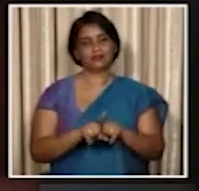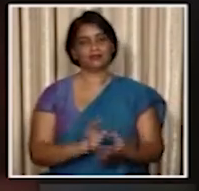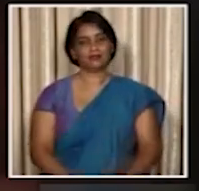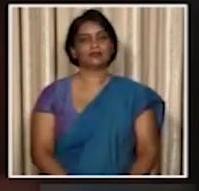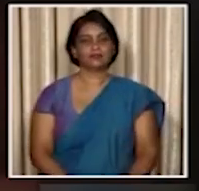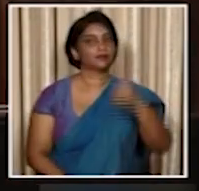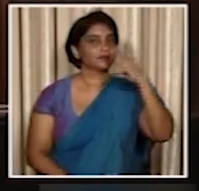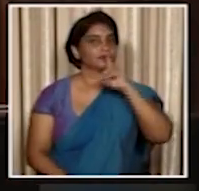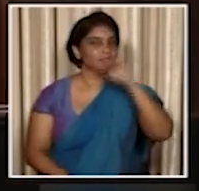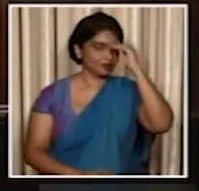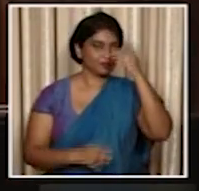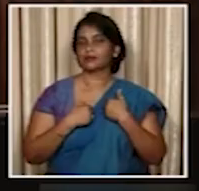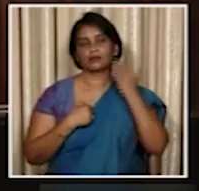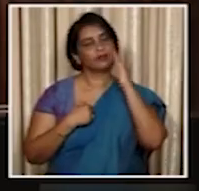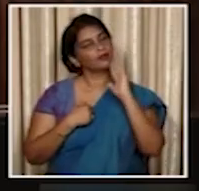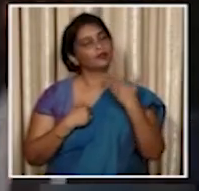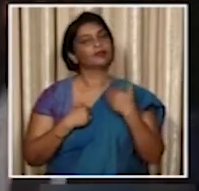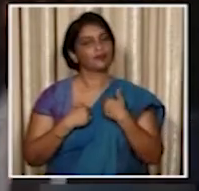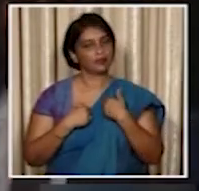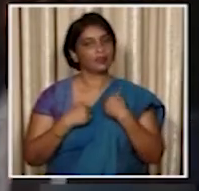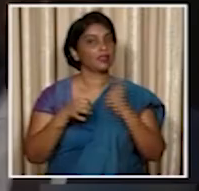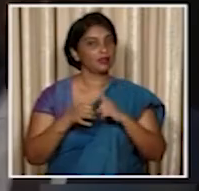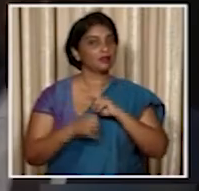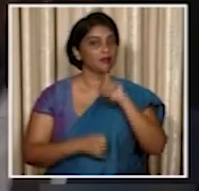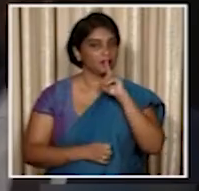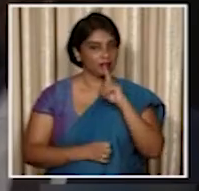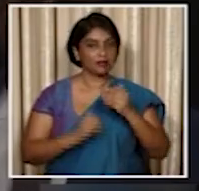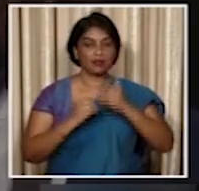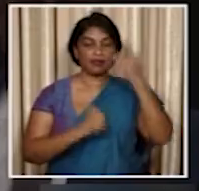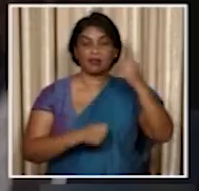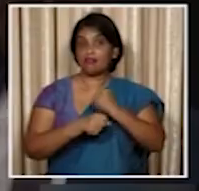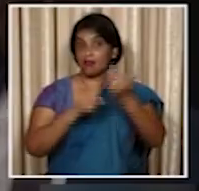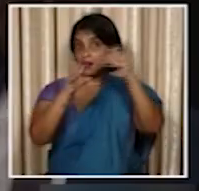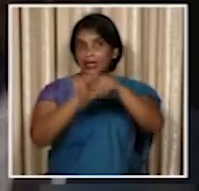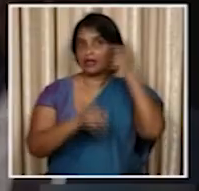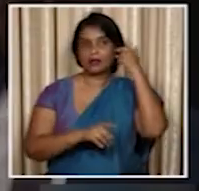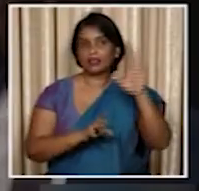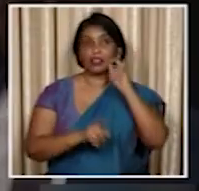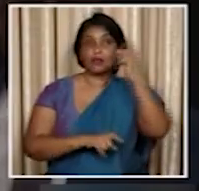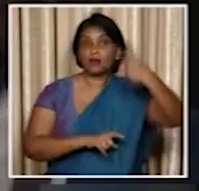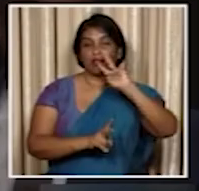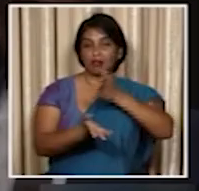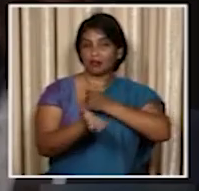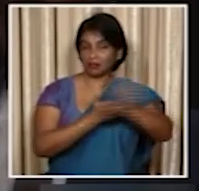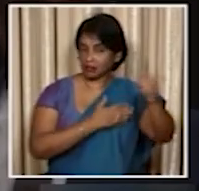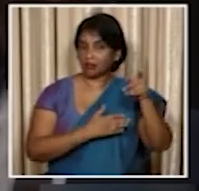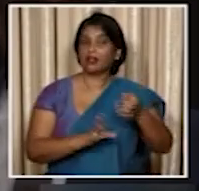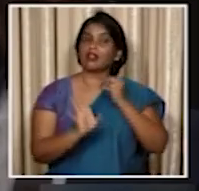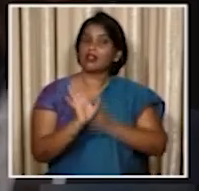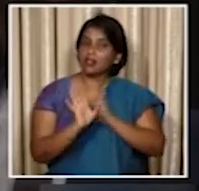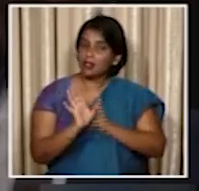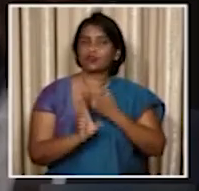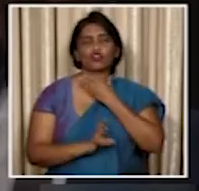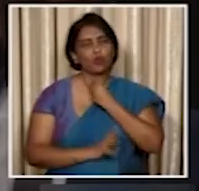තියෙන්නේ. අපි සාමාන්‍යයෙන් ඔය ප්‍රශ්නේ අහන්නේ අනාගත ආණ්ඩු වෙනවා කියලා නෙවෙයි. ජනතාව මුලාවේ දාලා හැමදාමත්ම